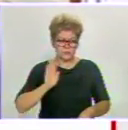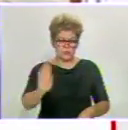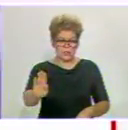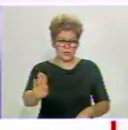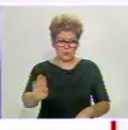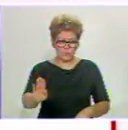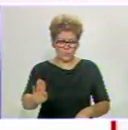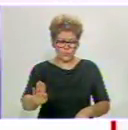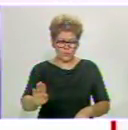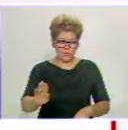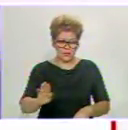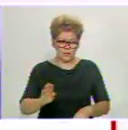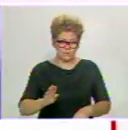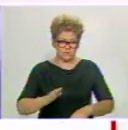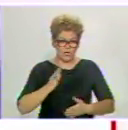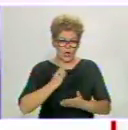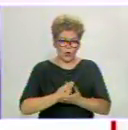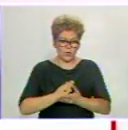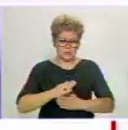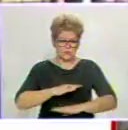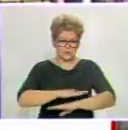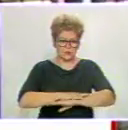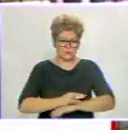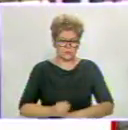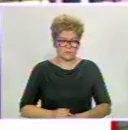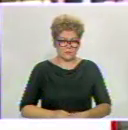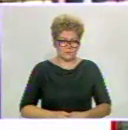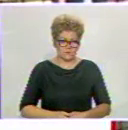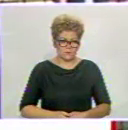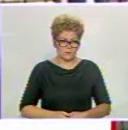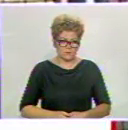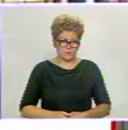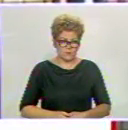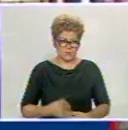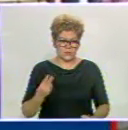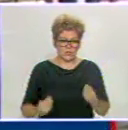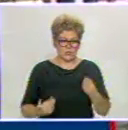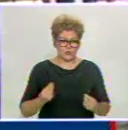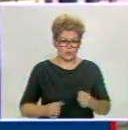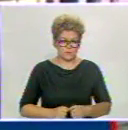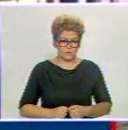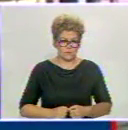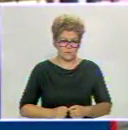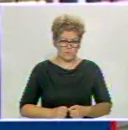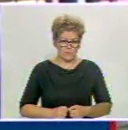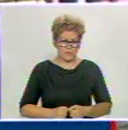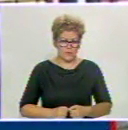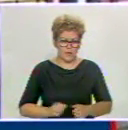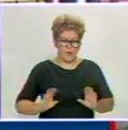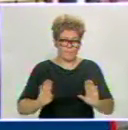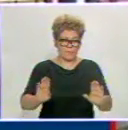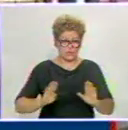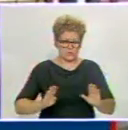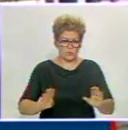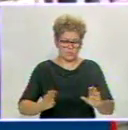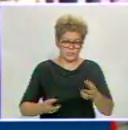o corecție fizică. Am prins de mână. De ce împingi fata? Păi de ce ne jucăm? Da, mă, da, împinsul e împins și joacă e